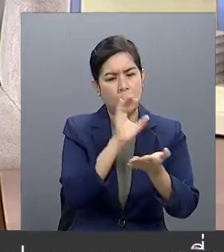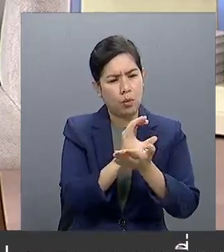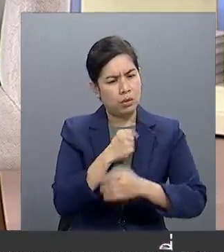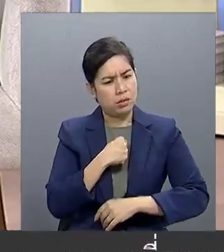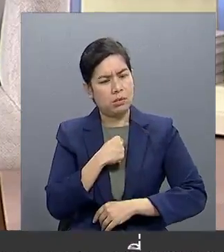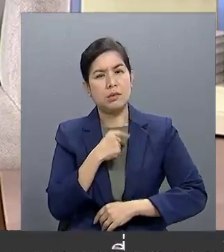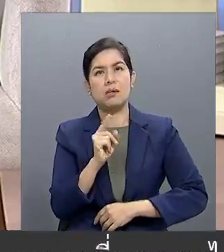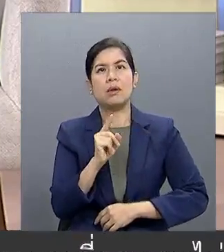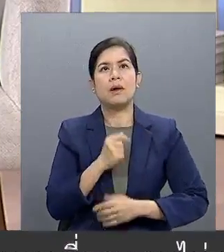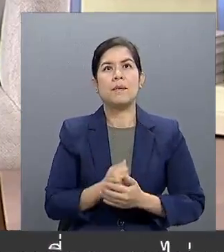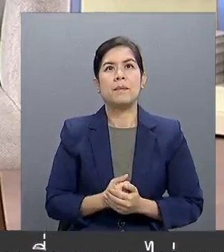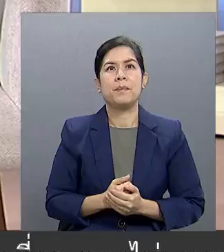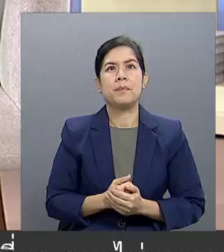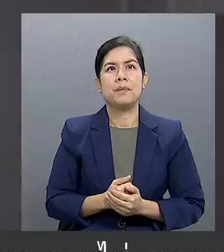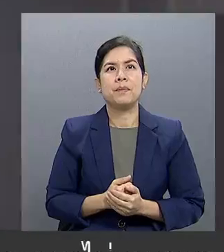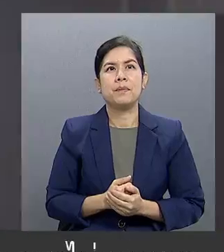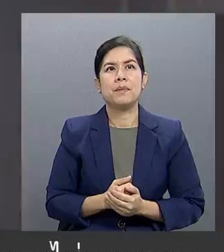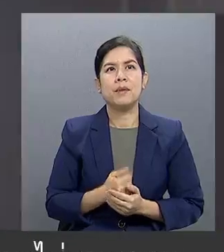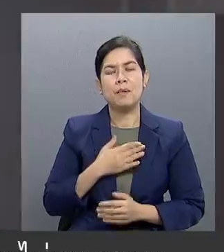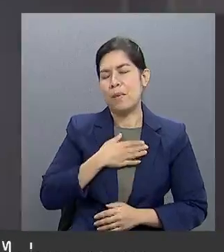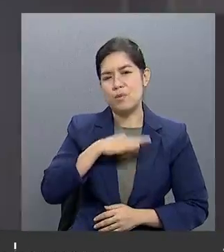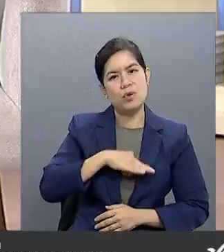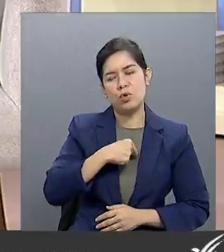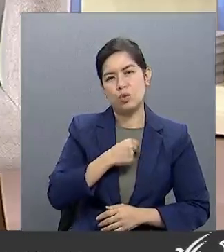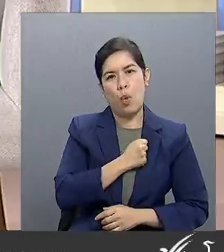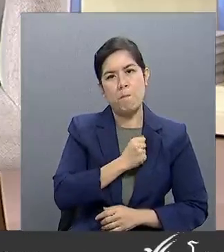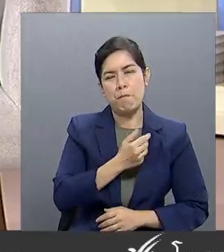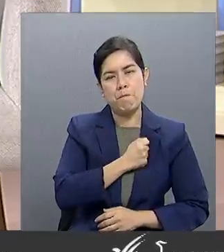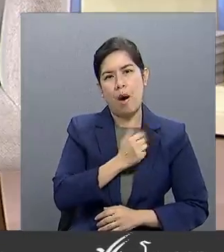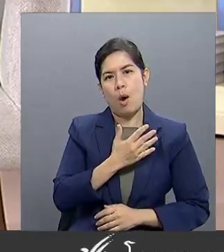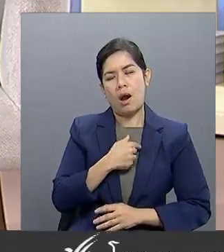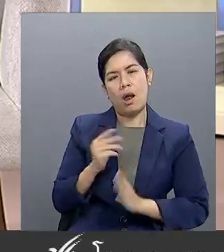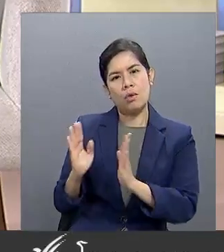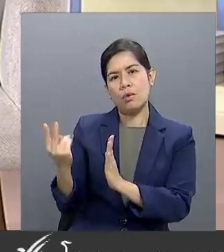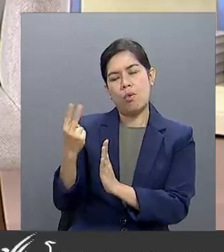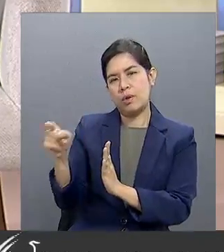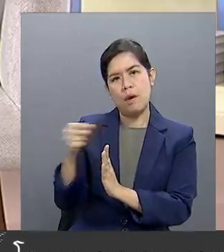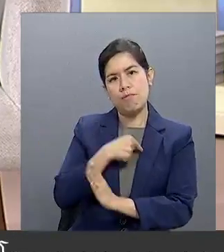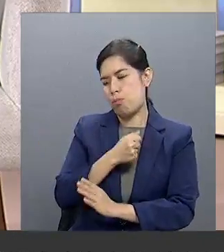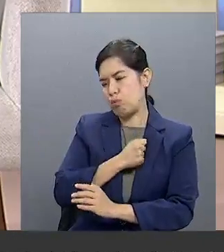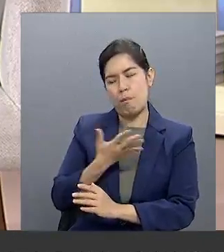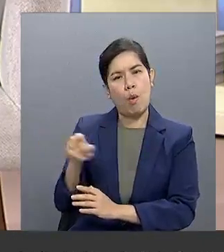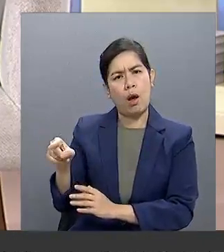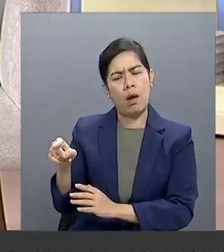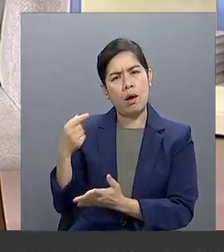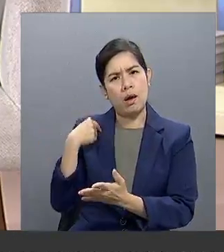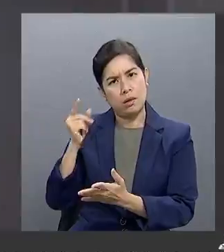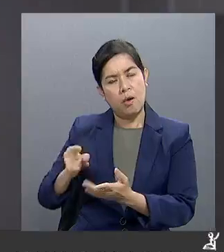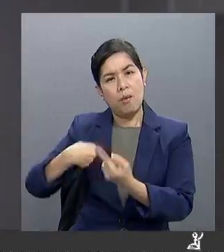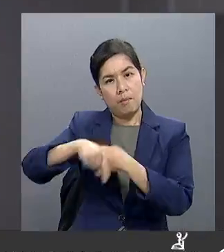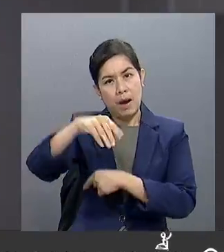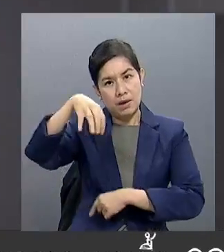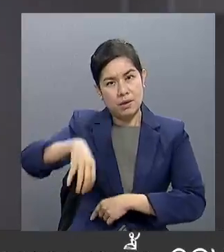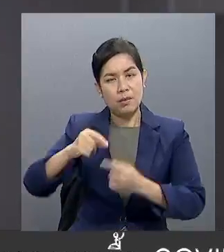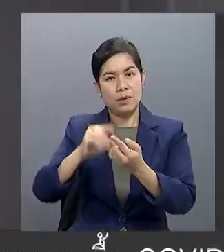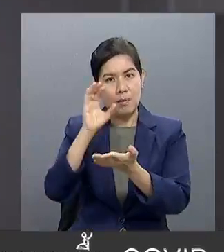ที่เราสองคน ผมไม่ไหวแล้วฮะผมว่าผมจะไม่อดทนกับคุณสองคนต่อไป จะต้องขึ้นโรงขึ้นศาลเลยนะ ขึ้นโรงพักครับ โอ้โห พาไปดูความ